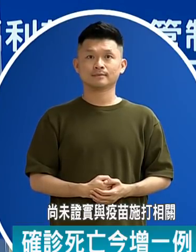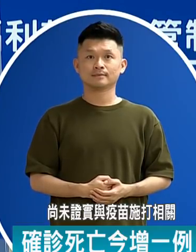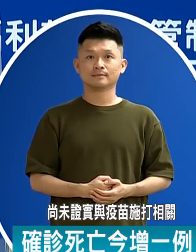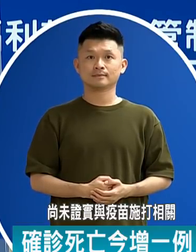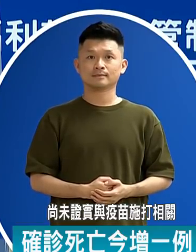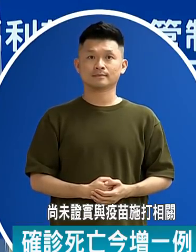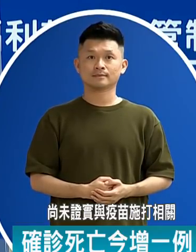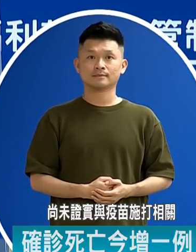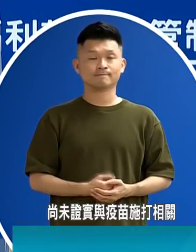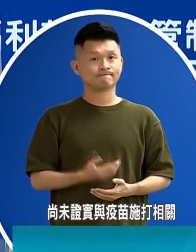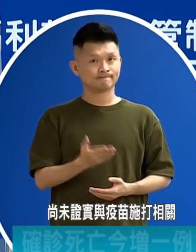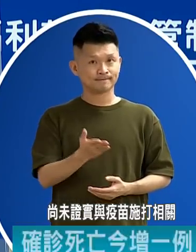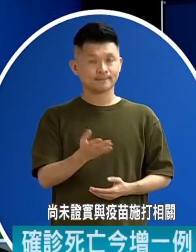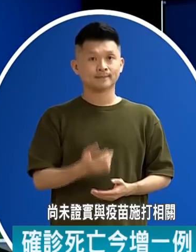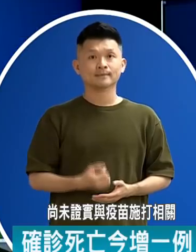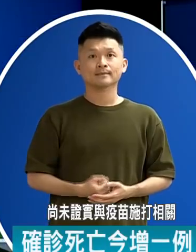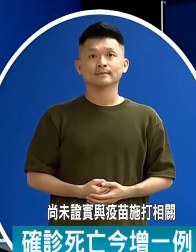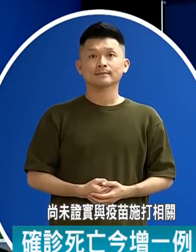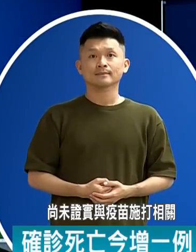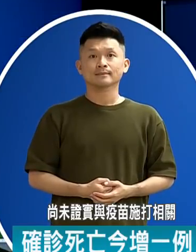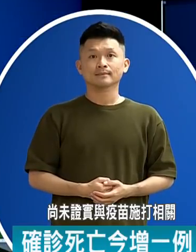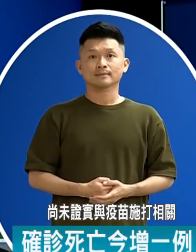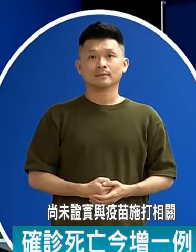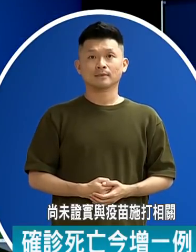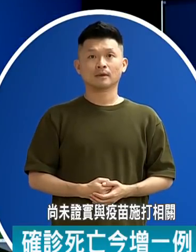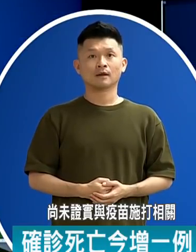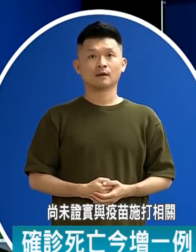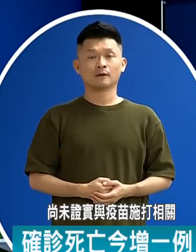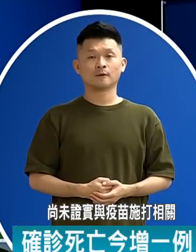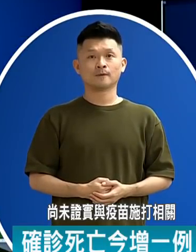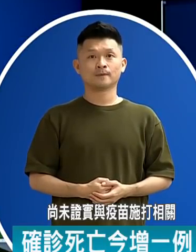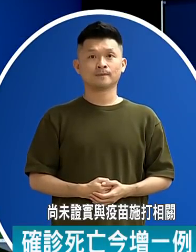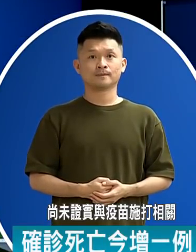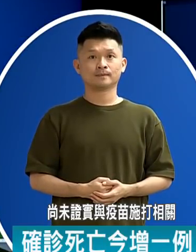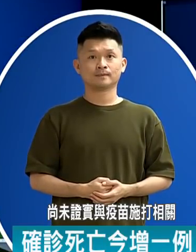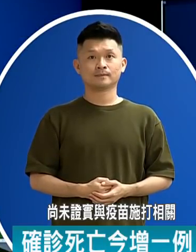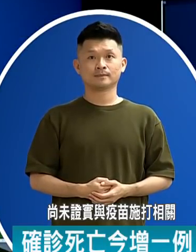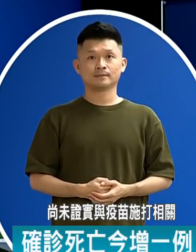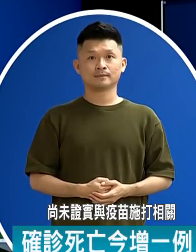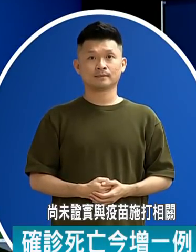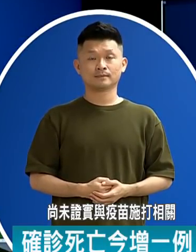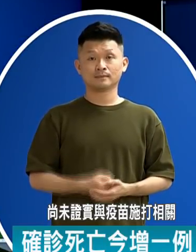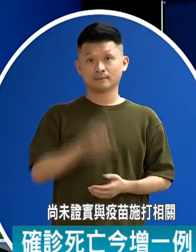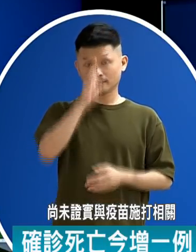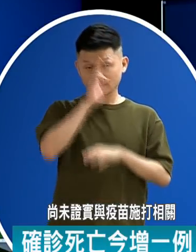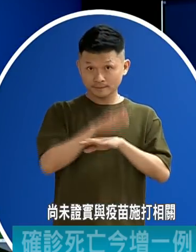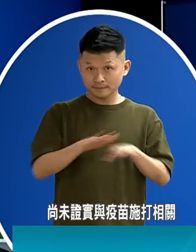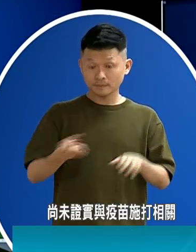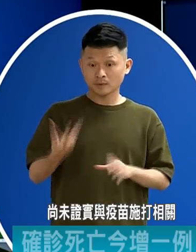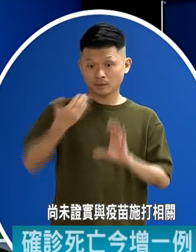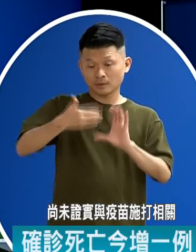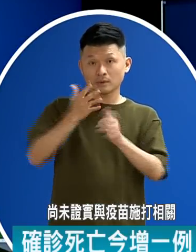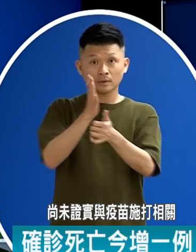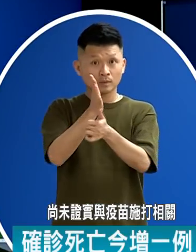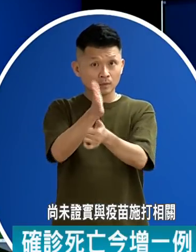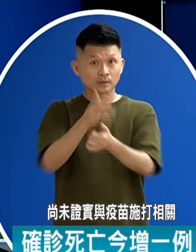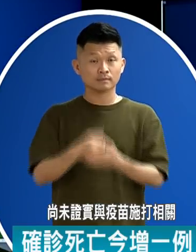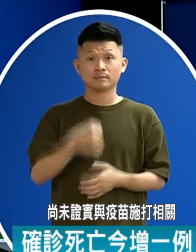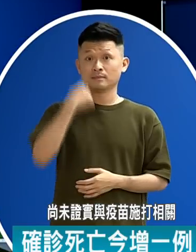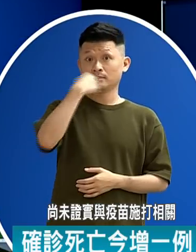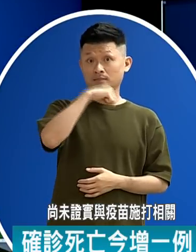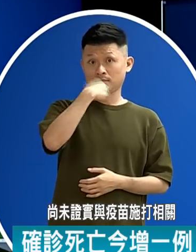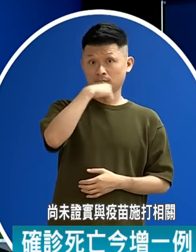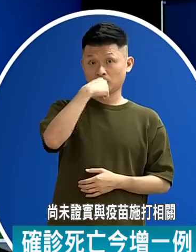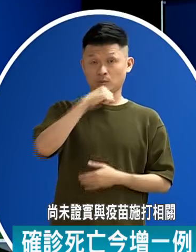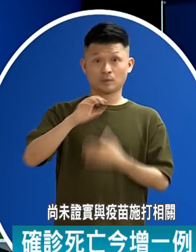来，请。 长官午安，华视提问哦，对于台